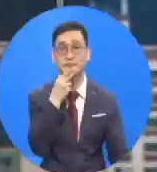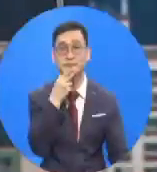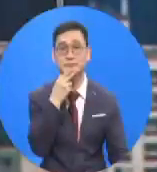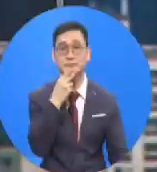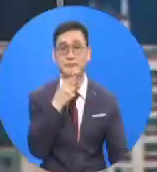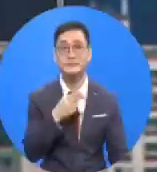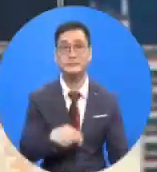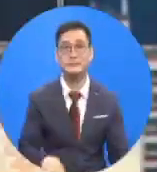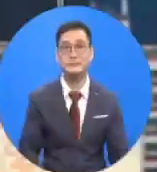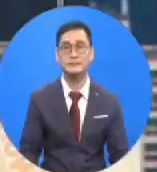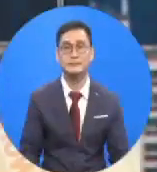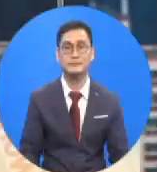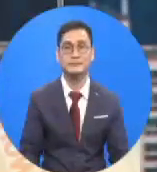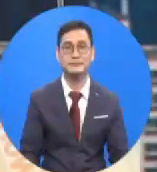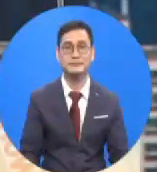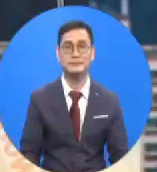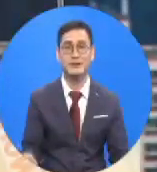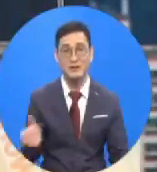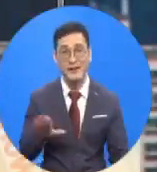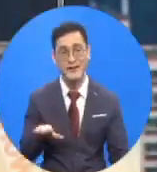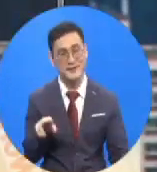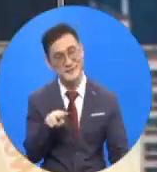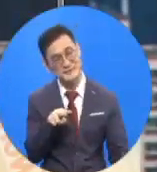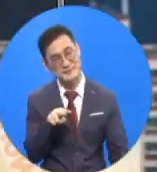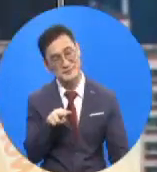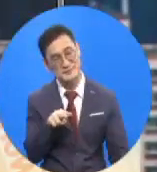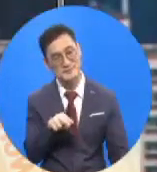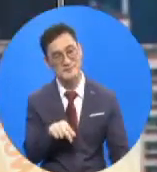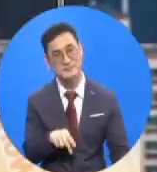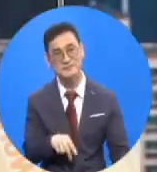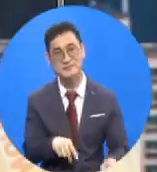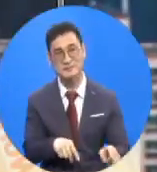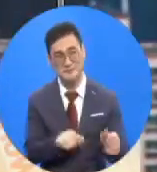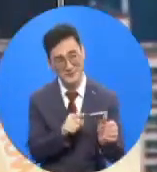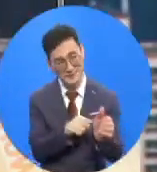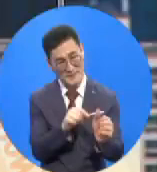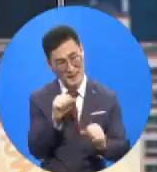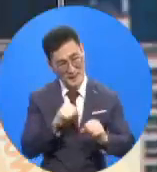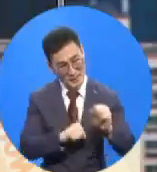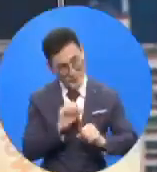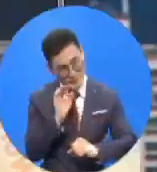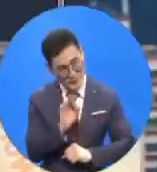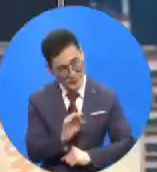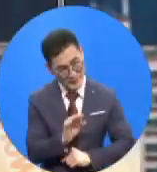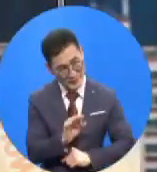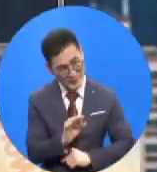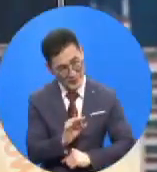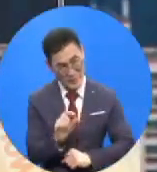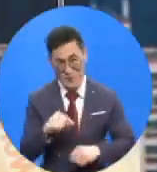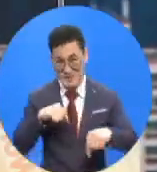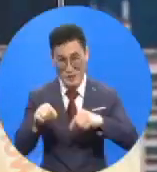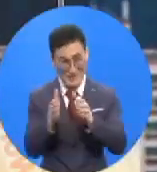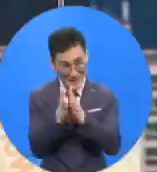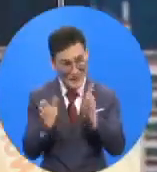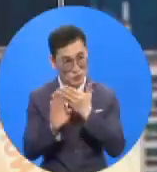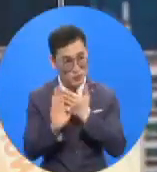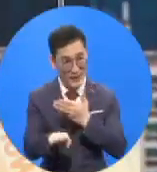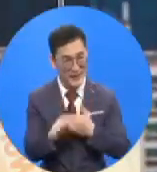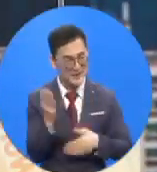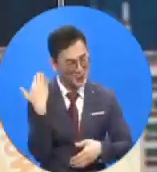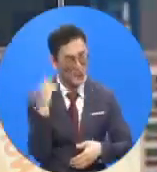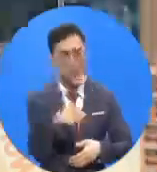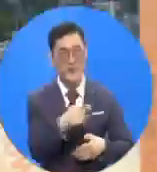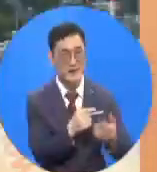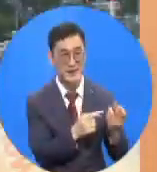하시는거 같은데 근데 저는 참 이 근거로 요 네 이런 태도를 보면 지금 전개 임한 이후에 지난번 형과